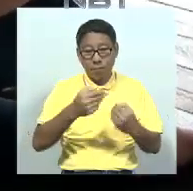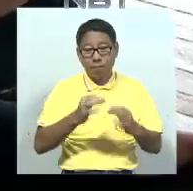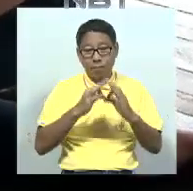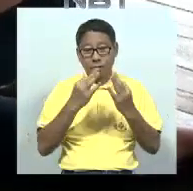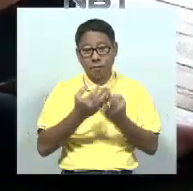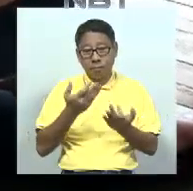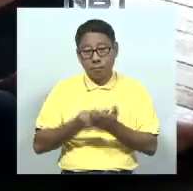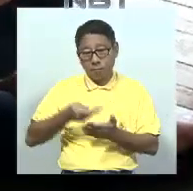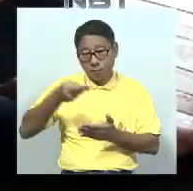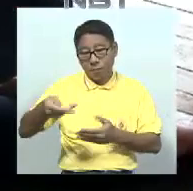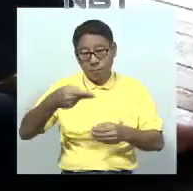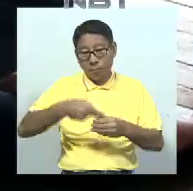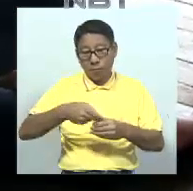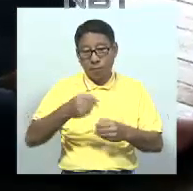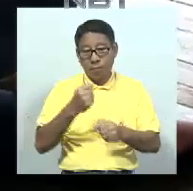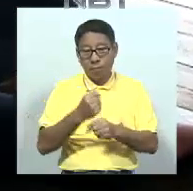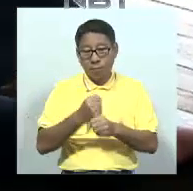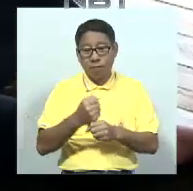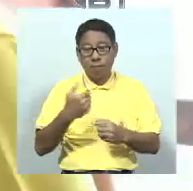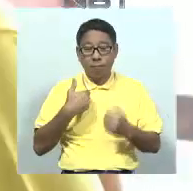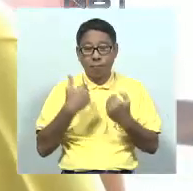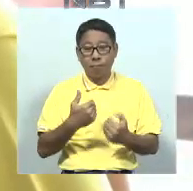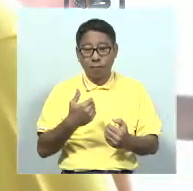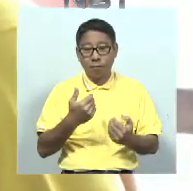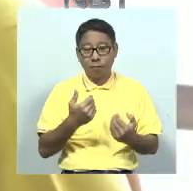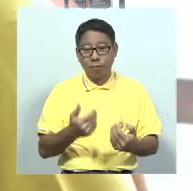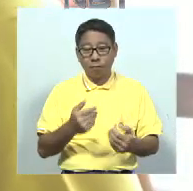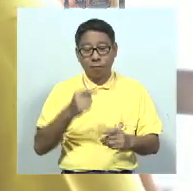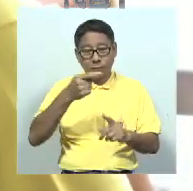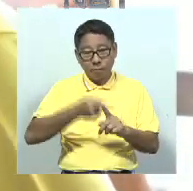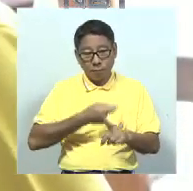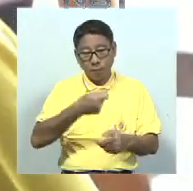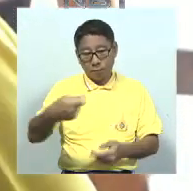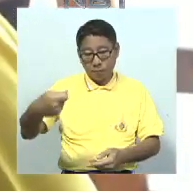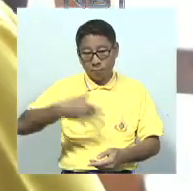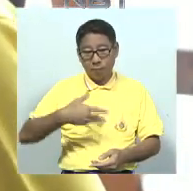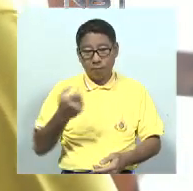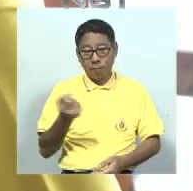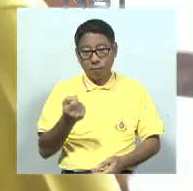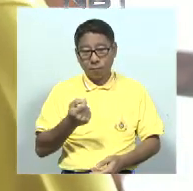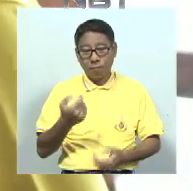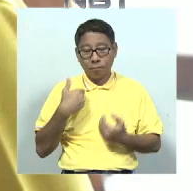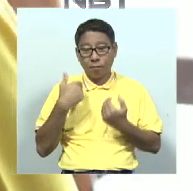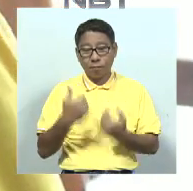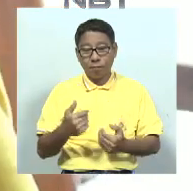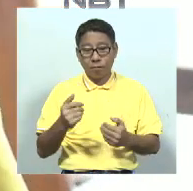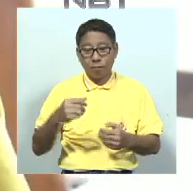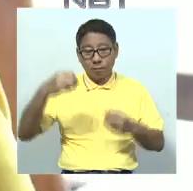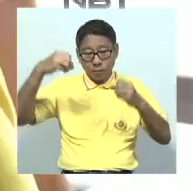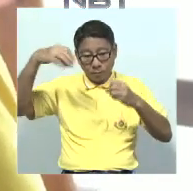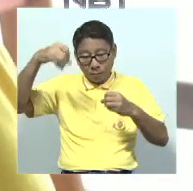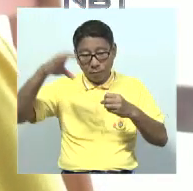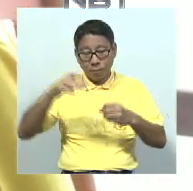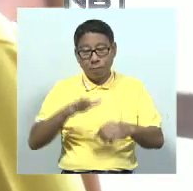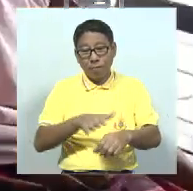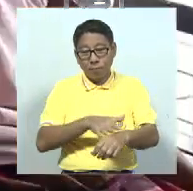ครัวไม่มีเงินซื้อน้ำมันมาเติมเพื่อใช้งานเพราะว่าเบี้ยยังชีพแต่ละเดือนก็ได้น้อยอยู่แล้วจึงนานๆถึงจะเปิดใช้สัก